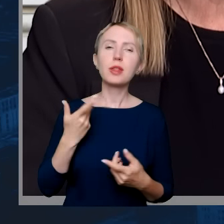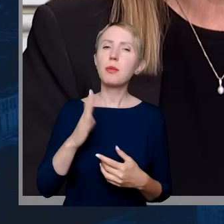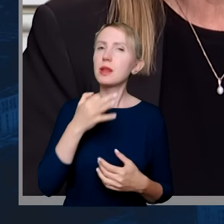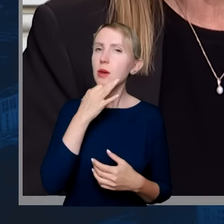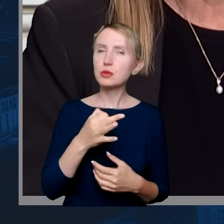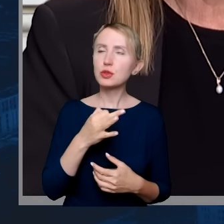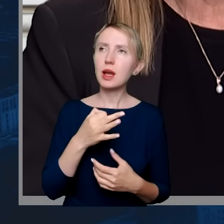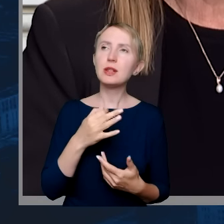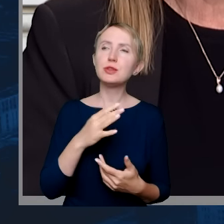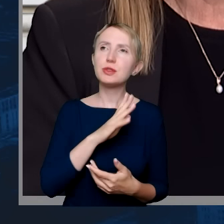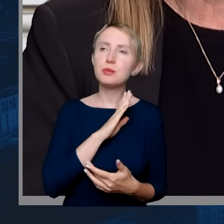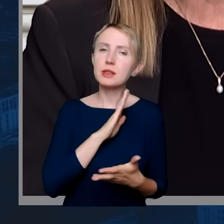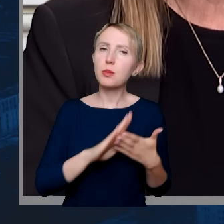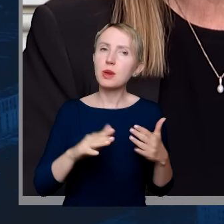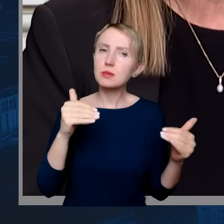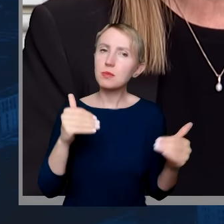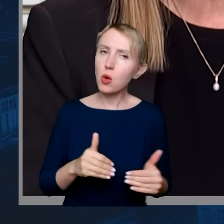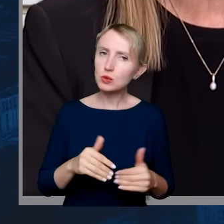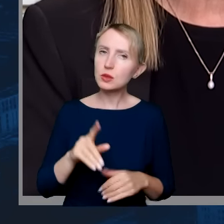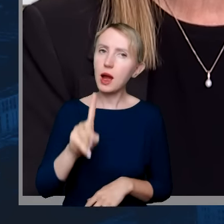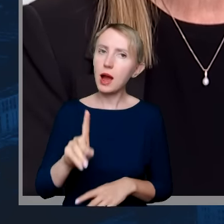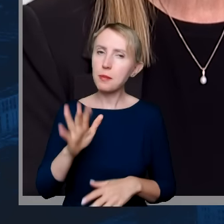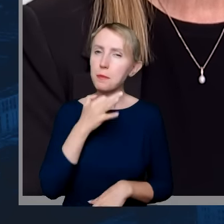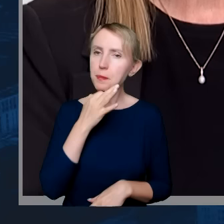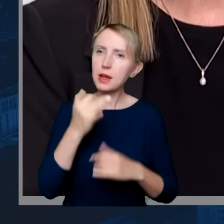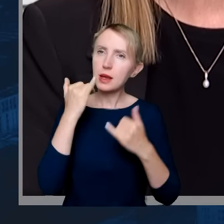było uniknąć, ale zapytam pana inaczej.